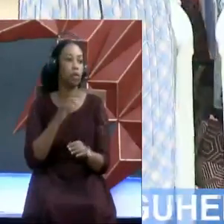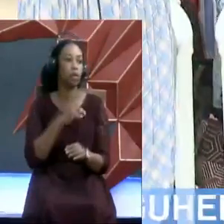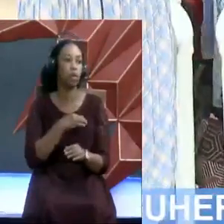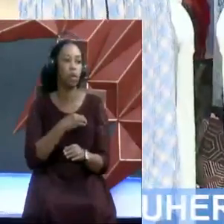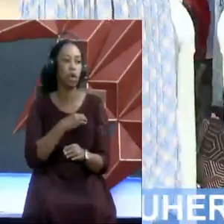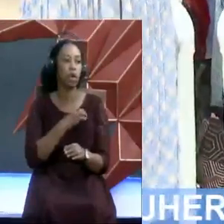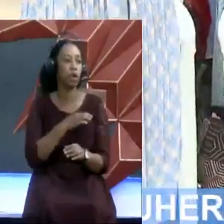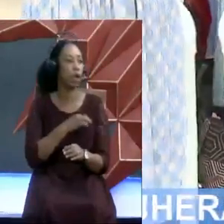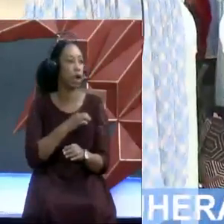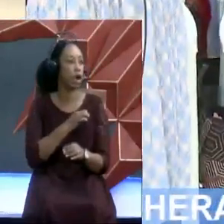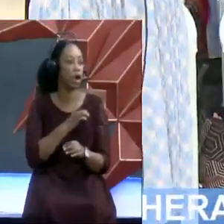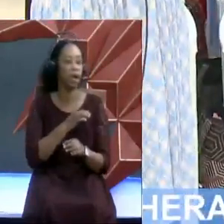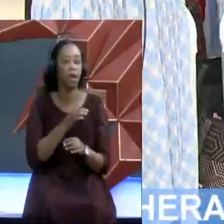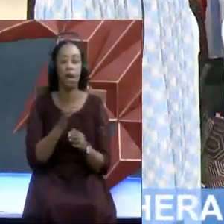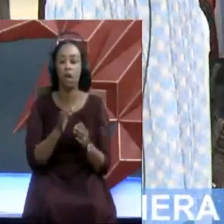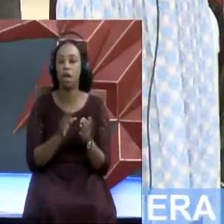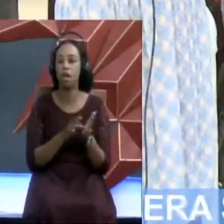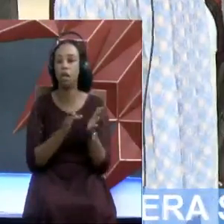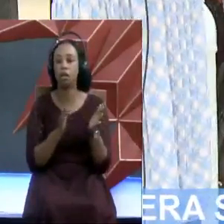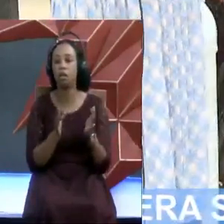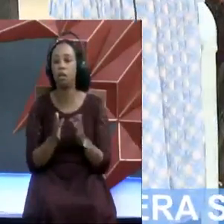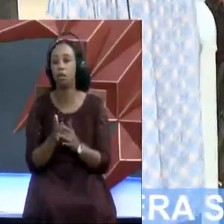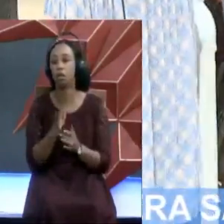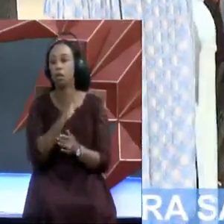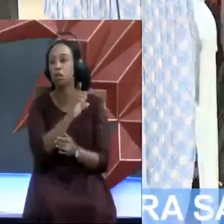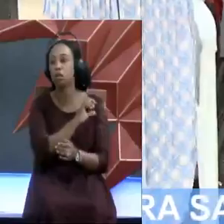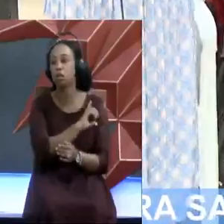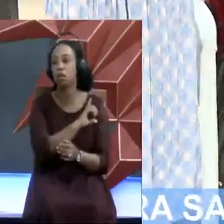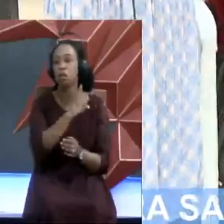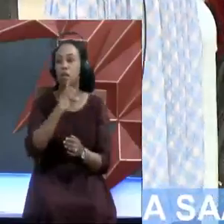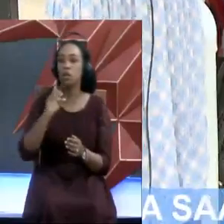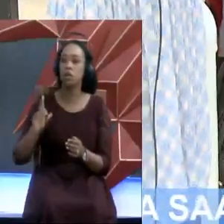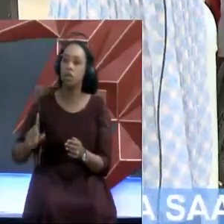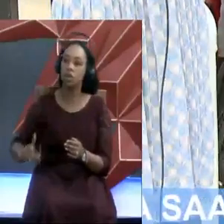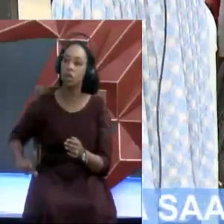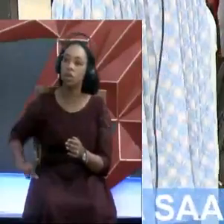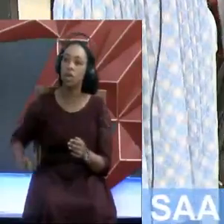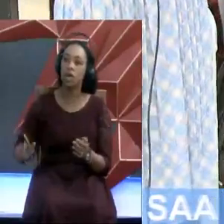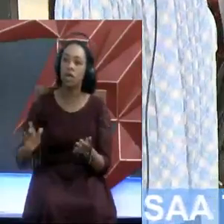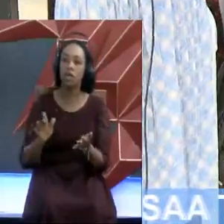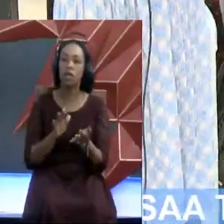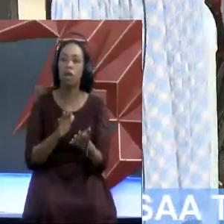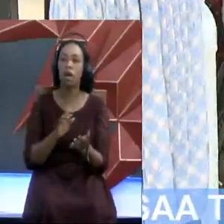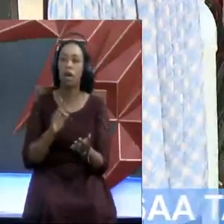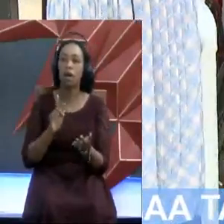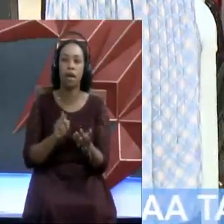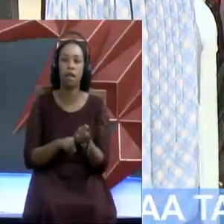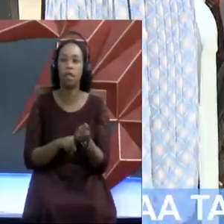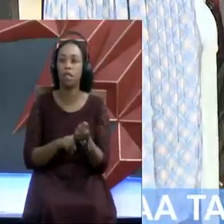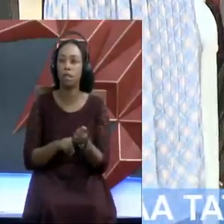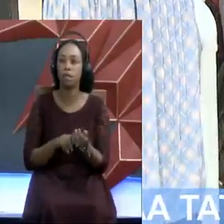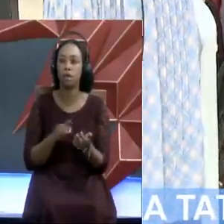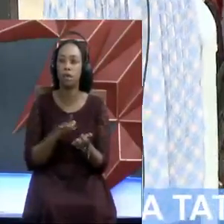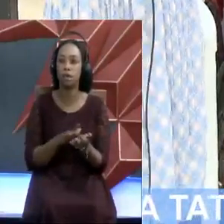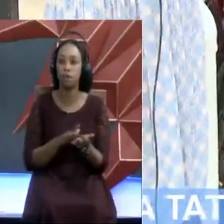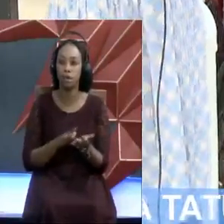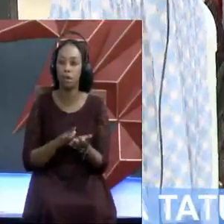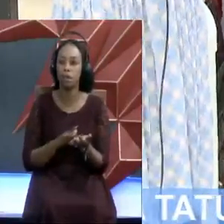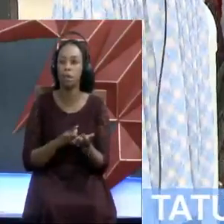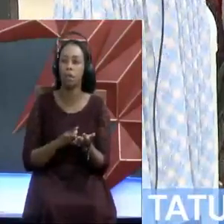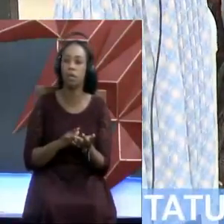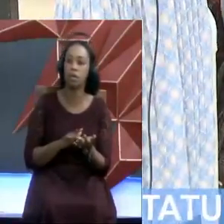nguo ya Bwana Yesu Kwako Ilupate pate mati